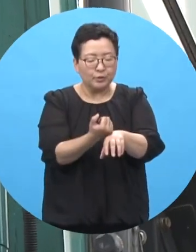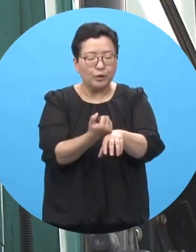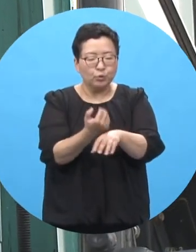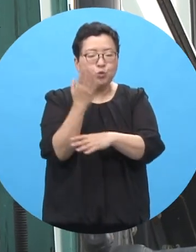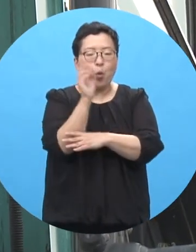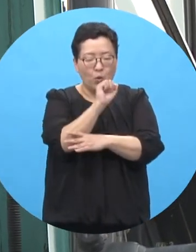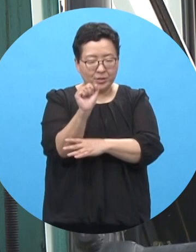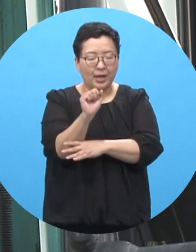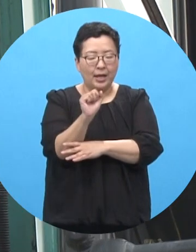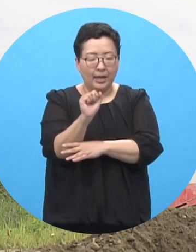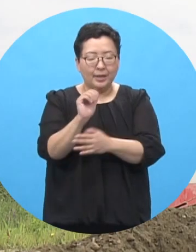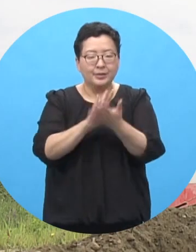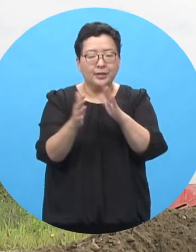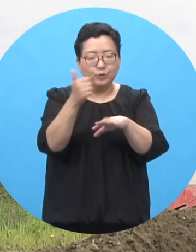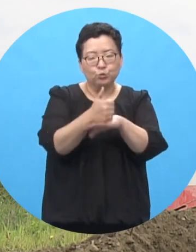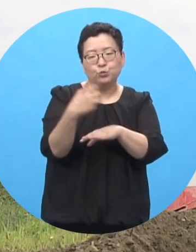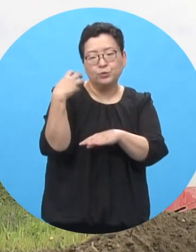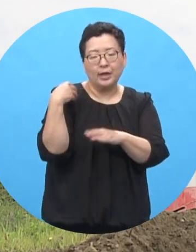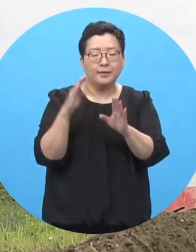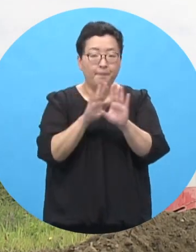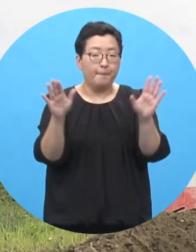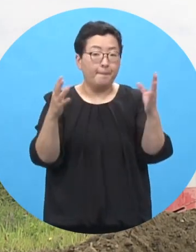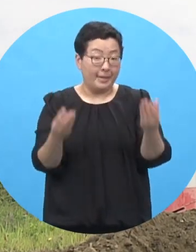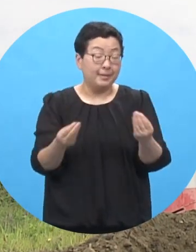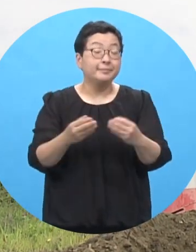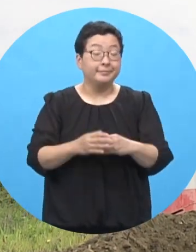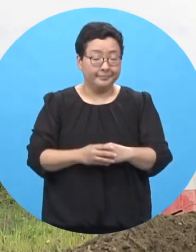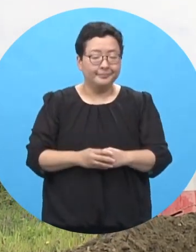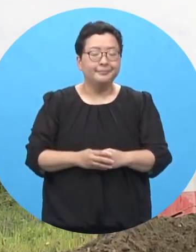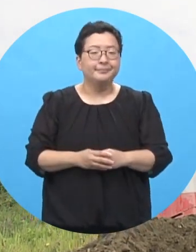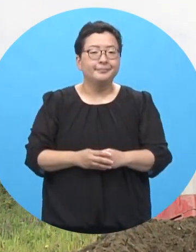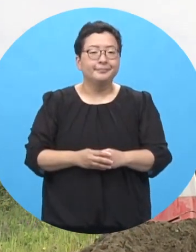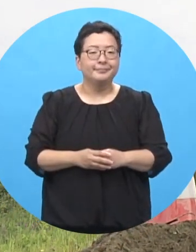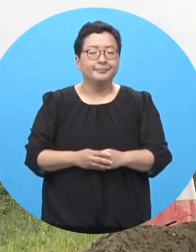う県のフィールド講座が開かれました。